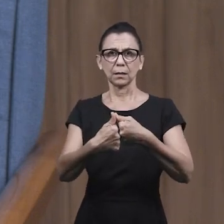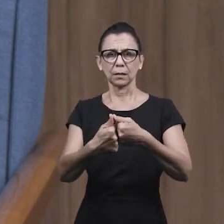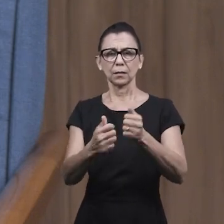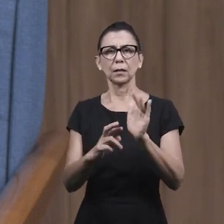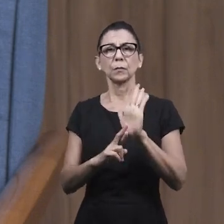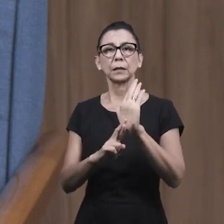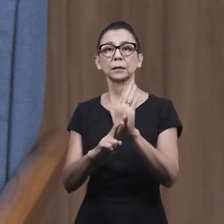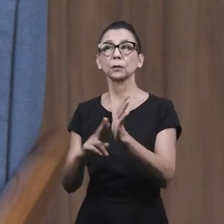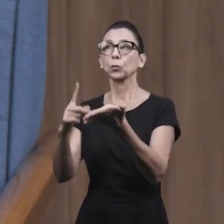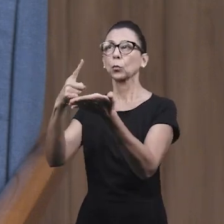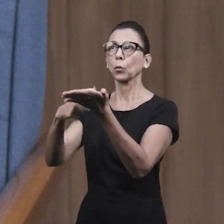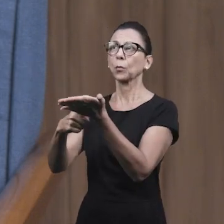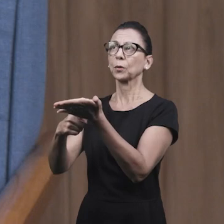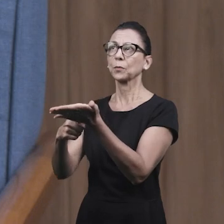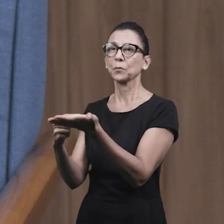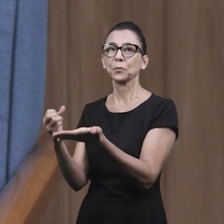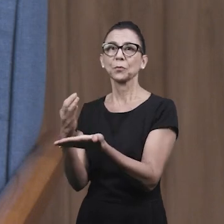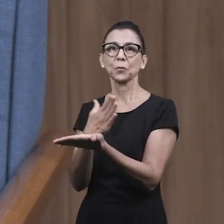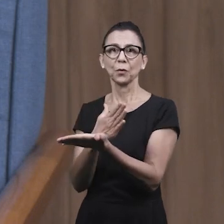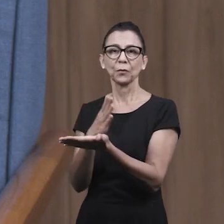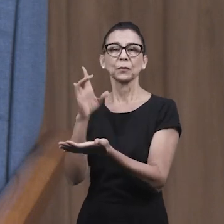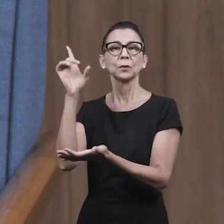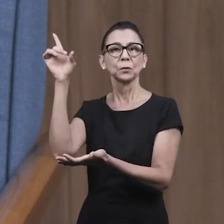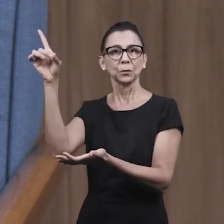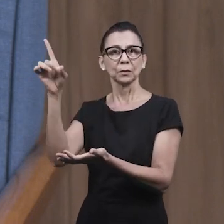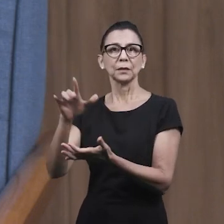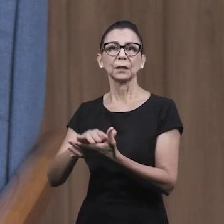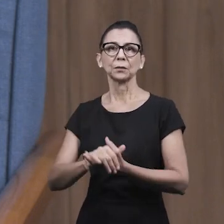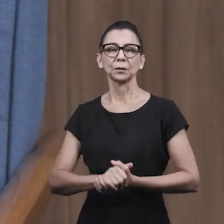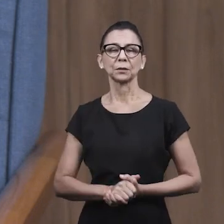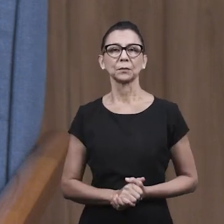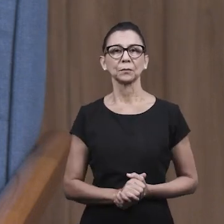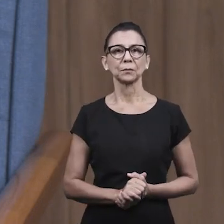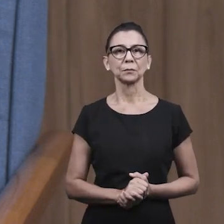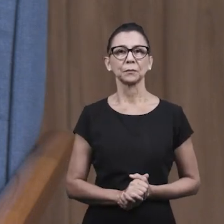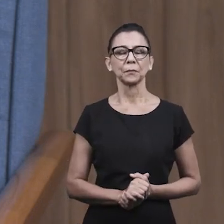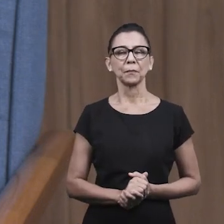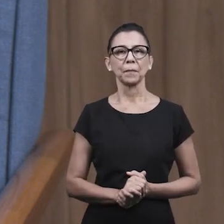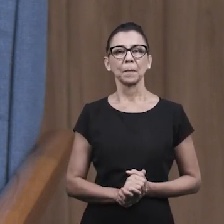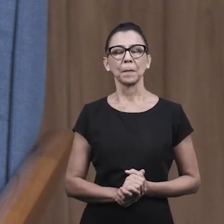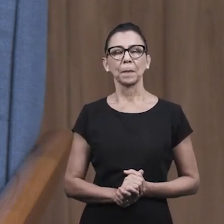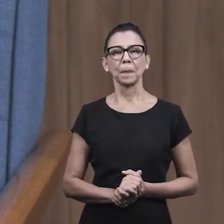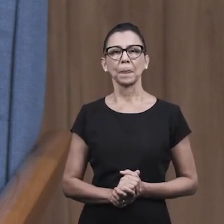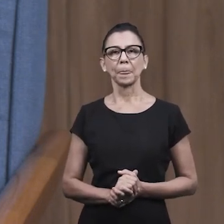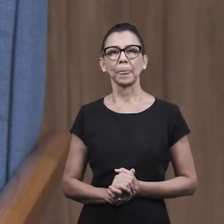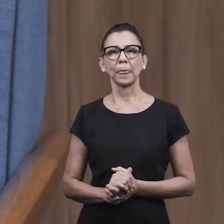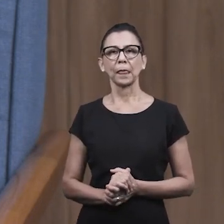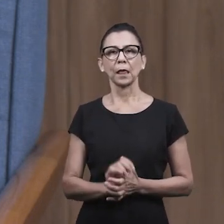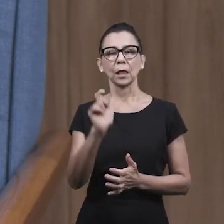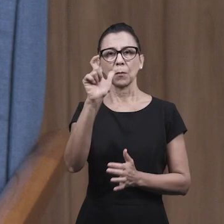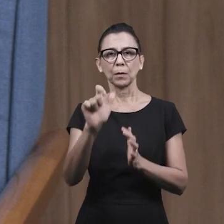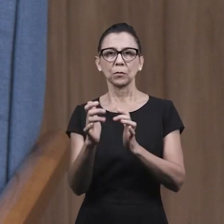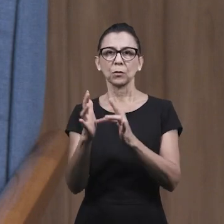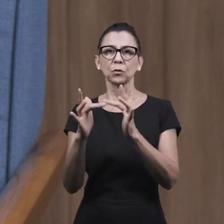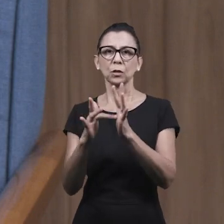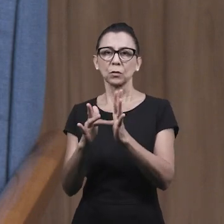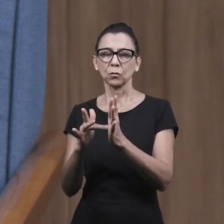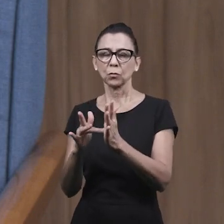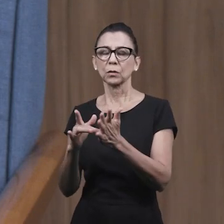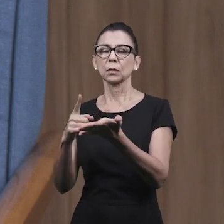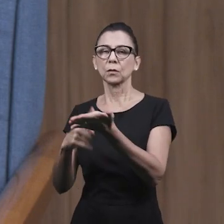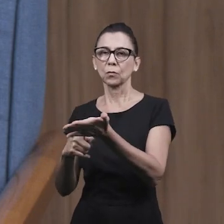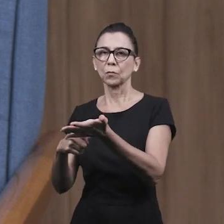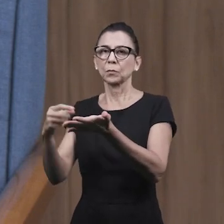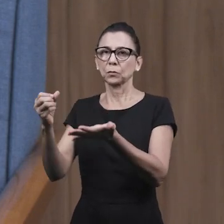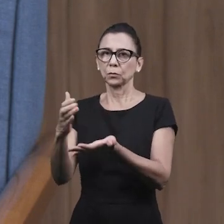Jésus, donc, il apporte un nouveau pacte, qui est l'expression qui a été utilisée dans la parole. Et nous allons lire un texte de la Bible maintenant,